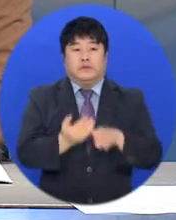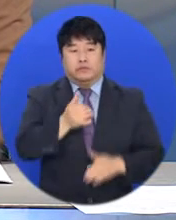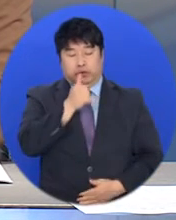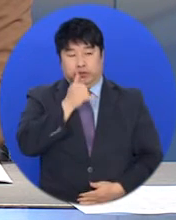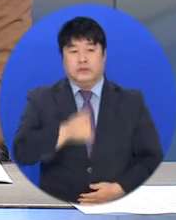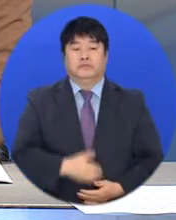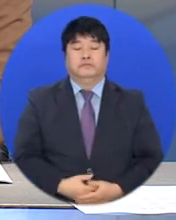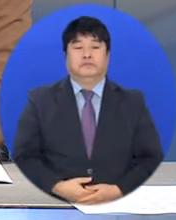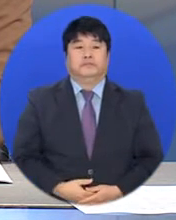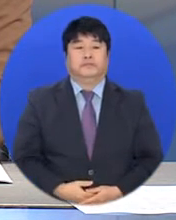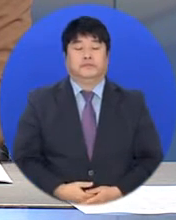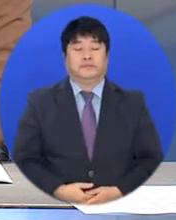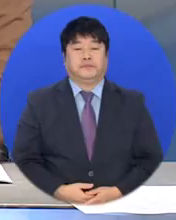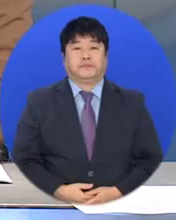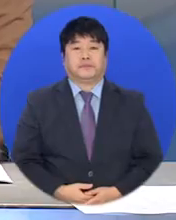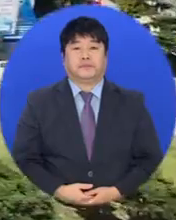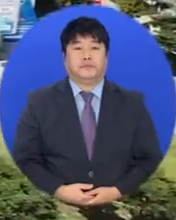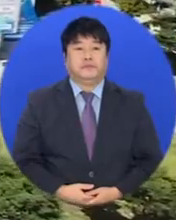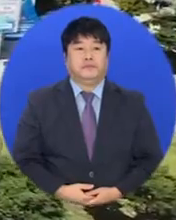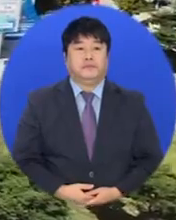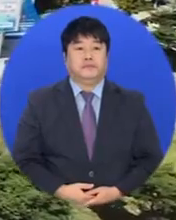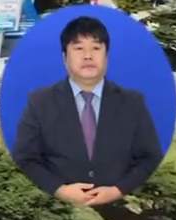우종훈 기자가 취재했습니다.